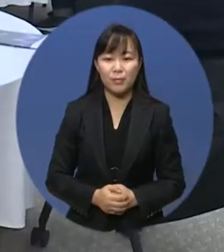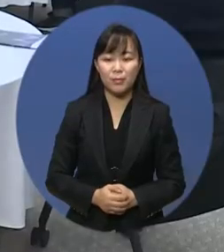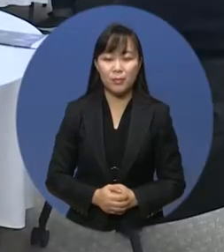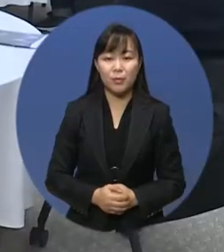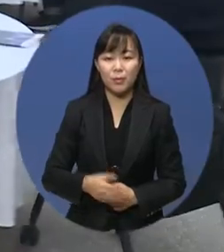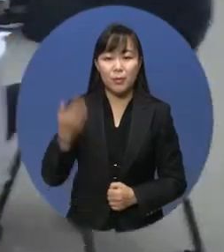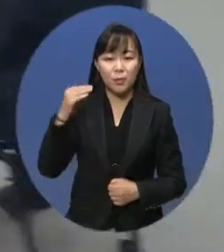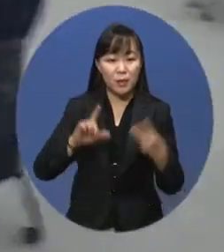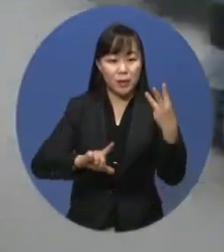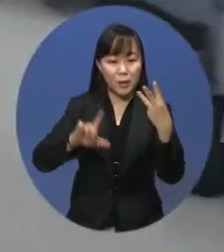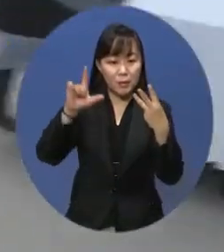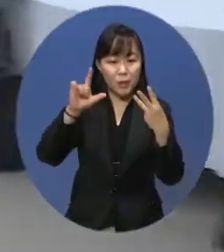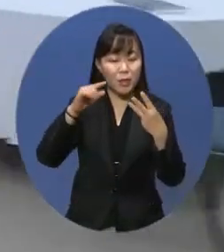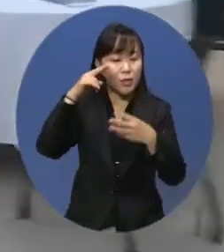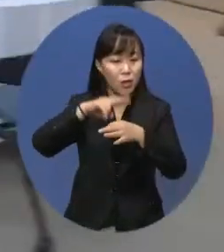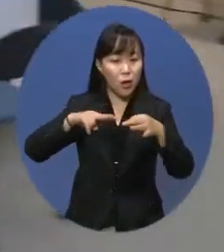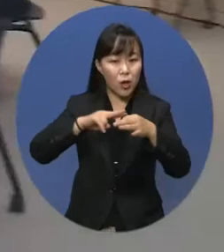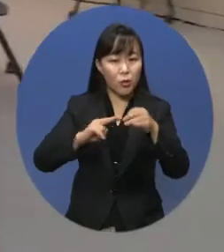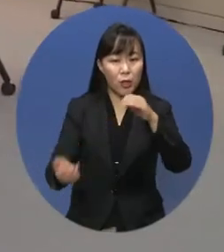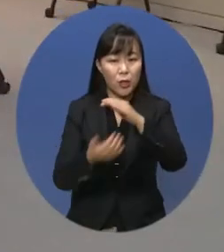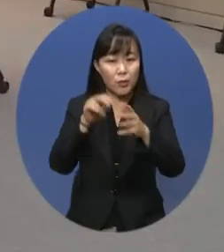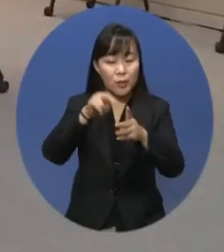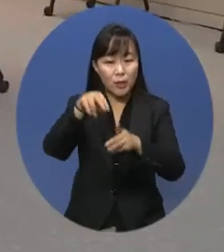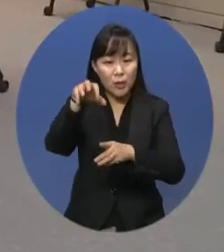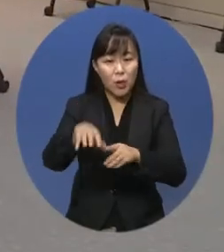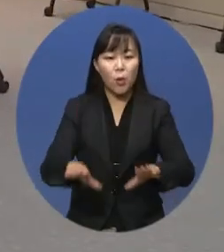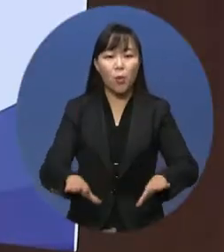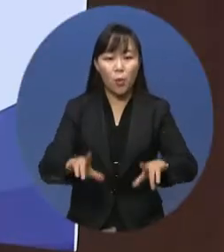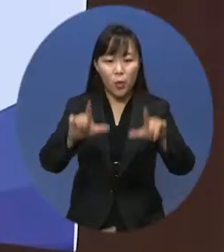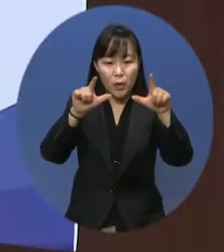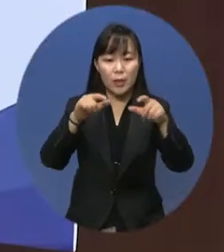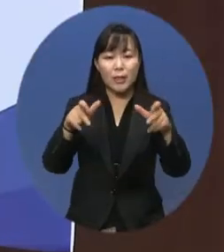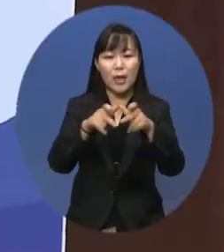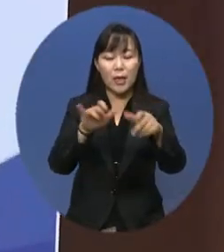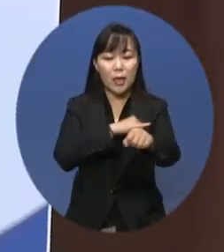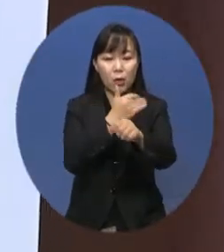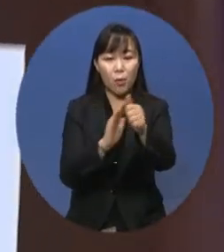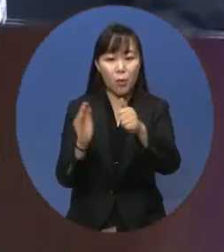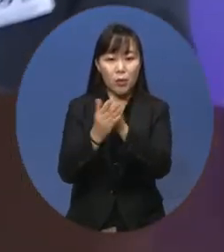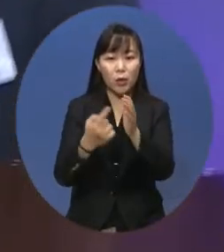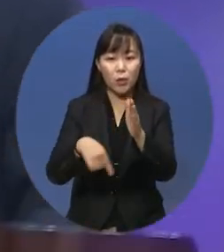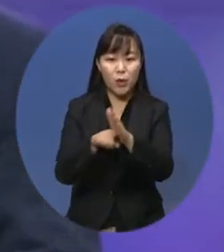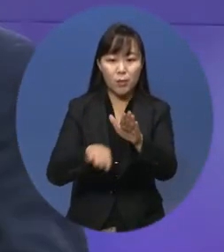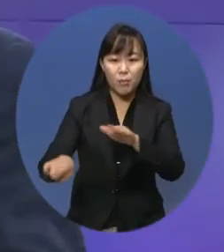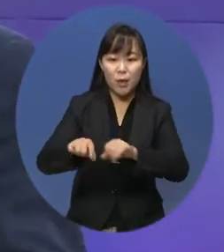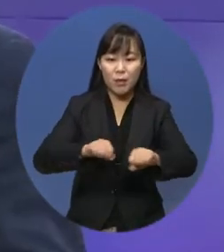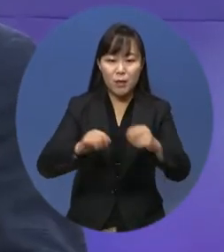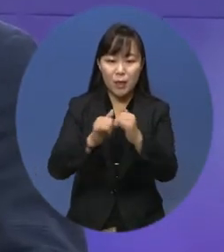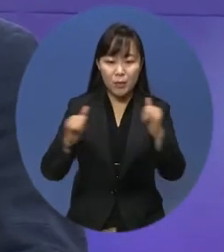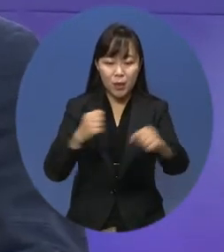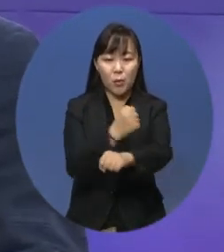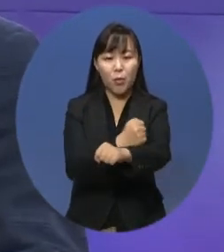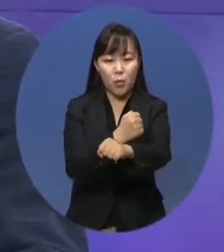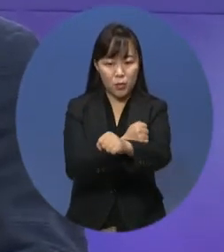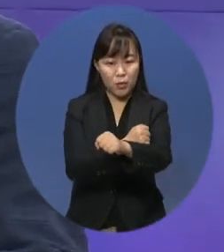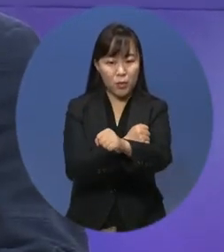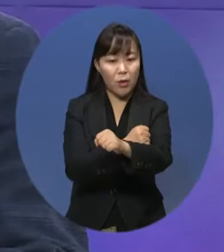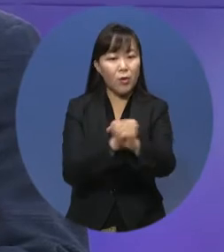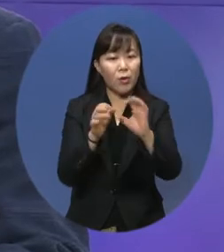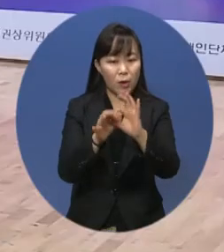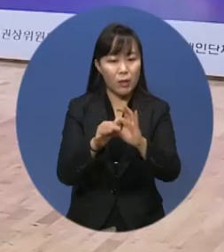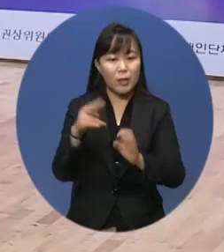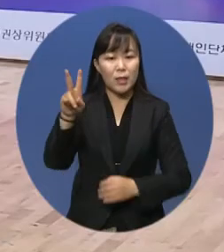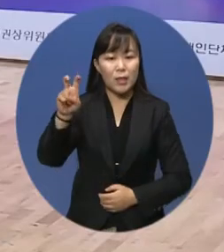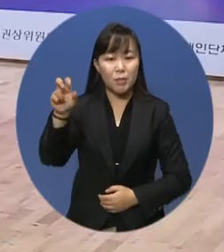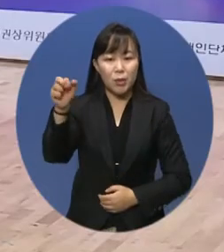지난 3일 여의도 이룸센터에서 올 한해 장애인 인권보장을 위해 앞장선 이들의 공로를 치하하는